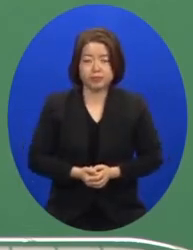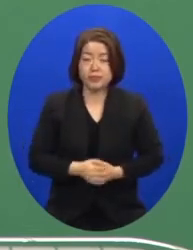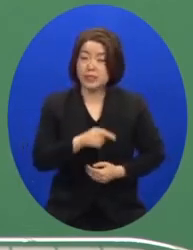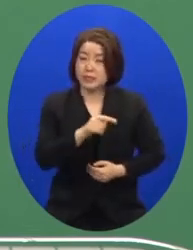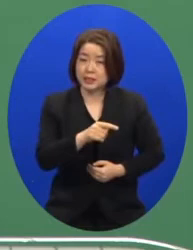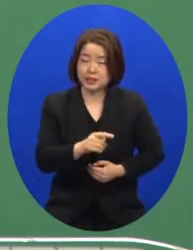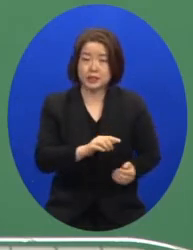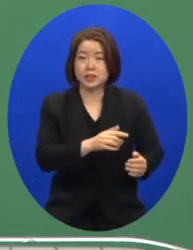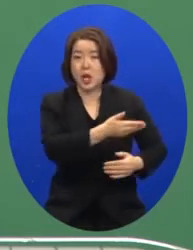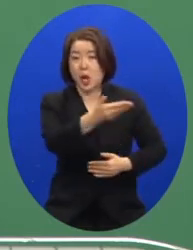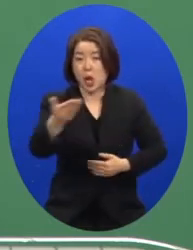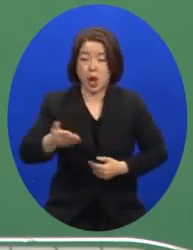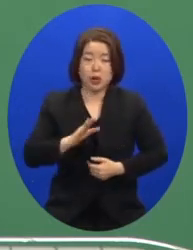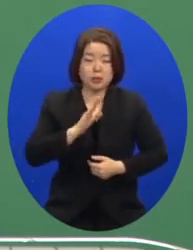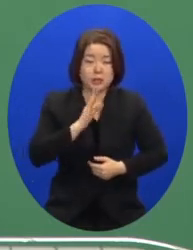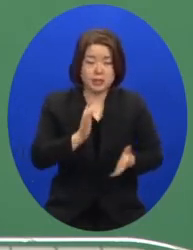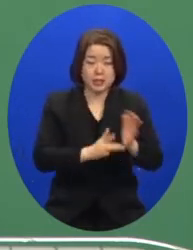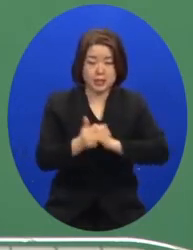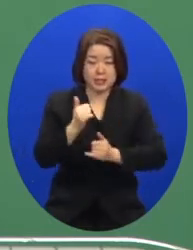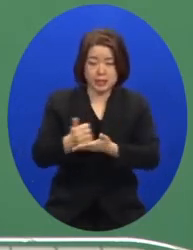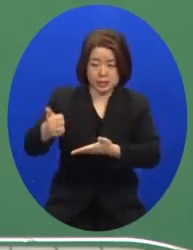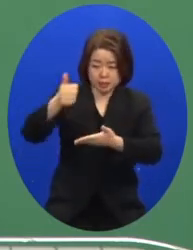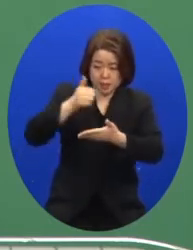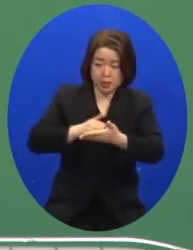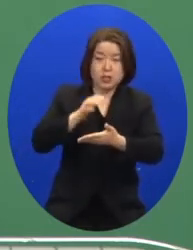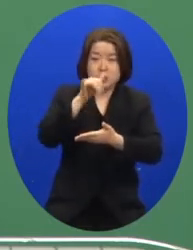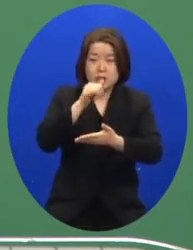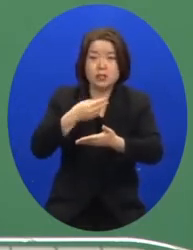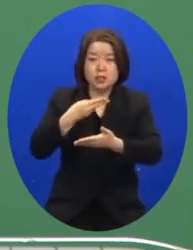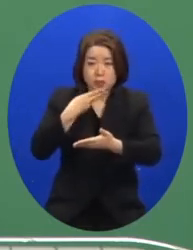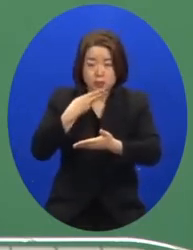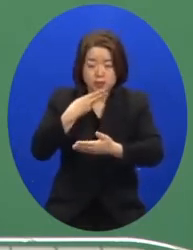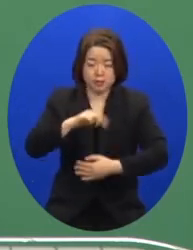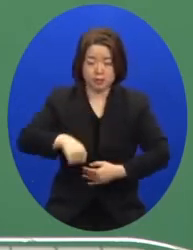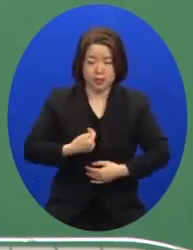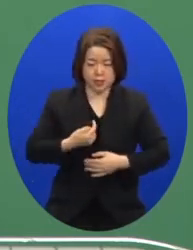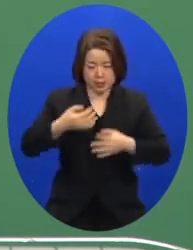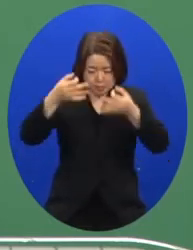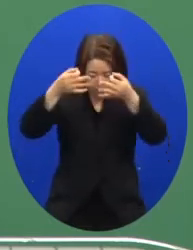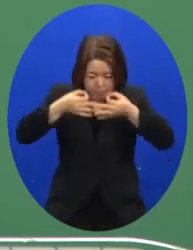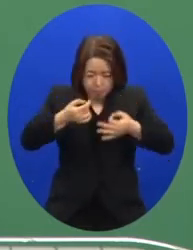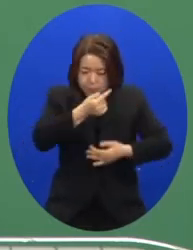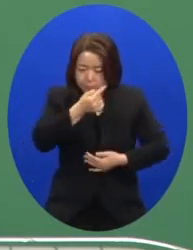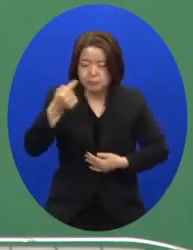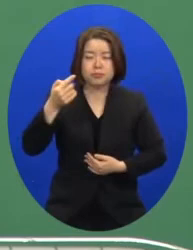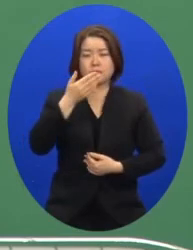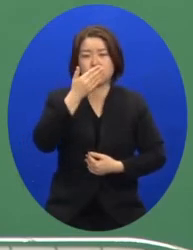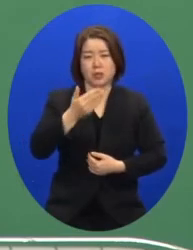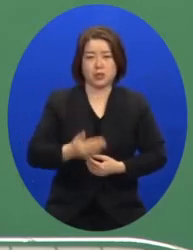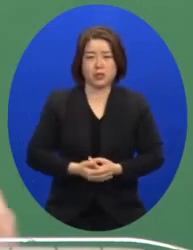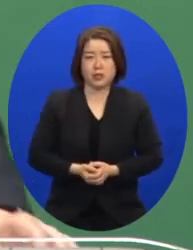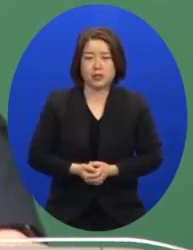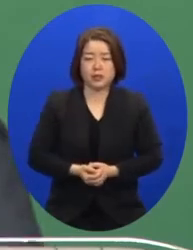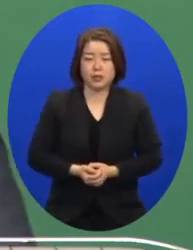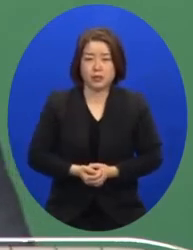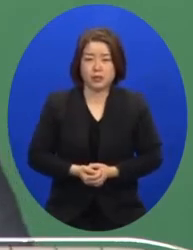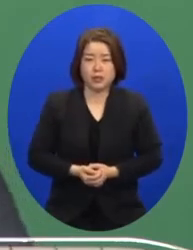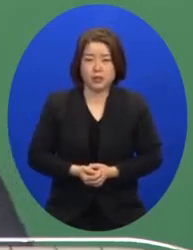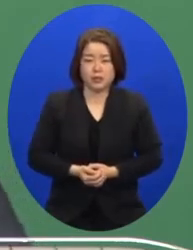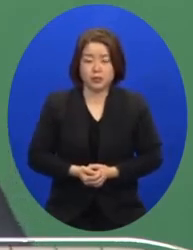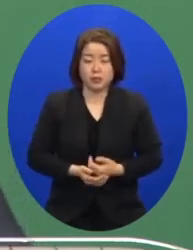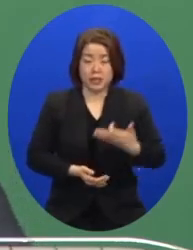이것이 여러분이 진짜 예수님을 영접 했는지를 여러분 스스로가 확인할 수 있는 길이기도 합니다 싶습